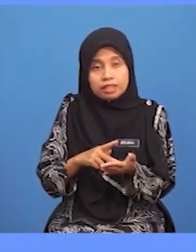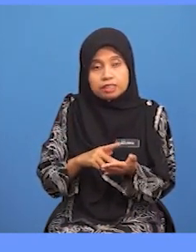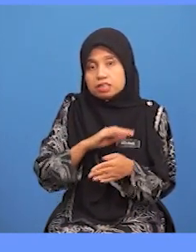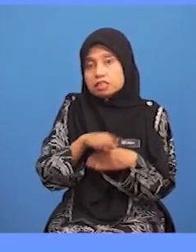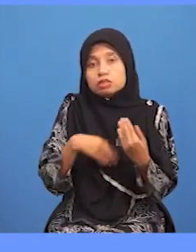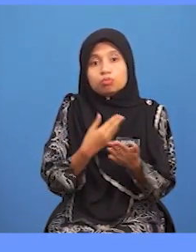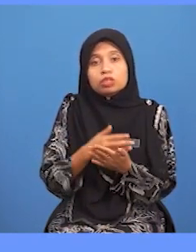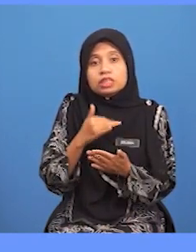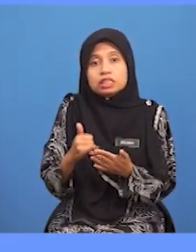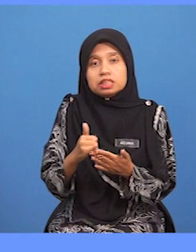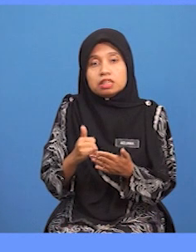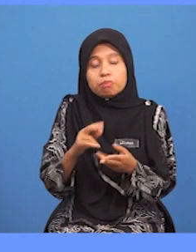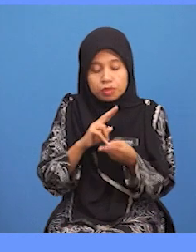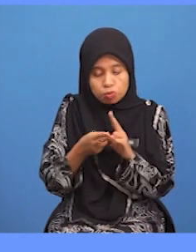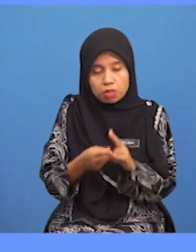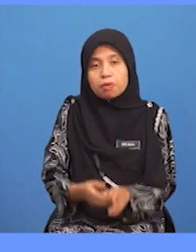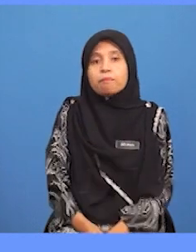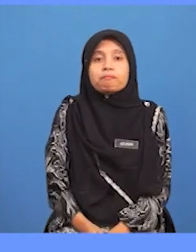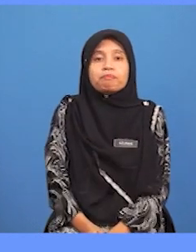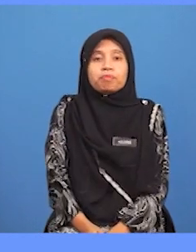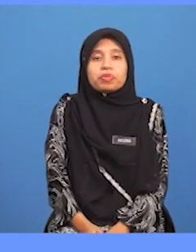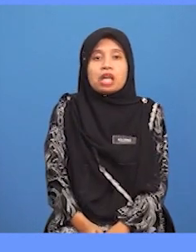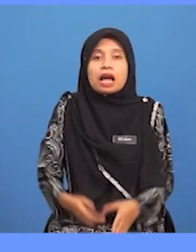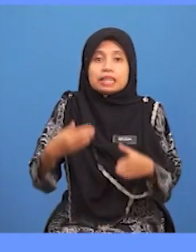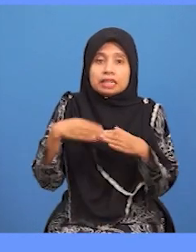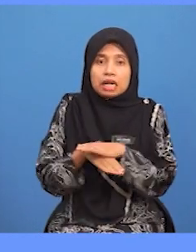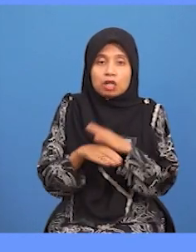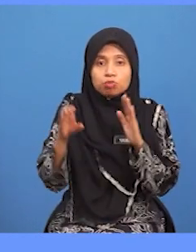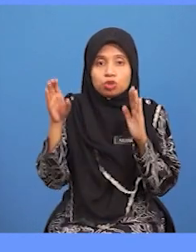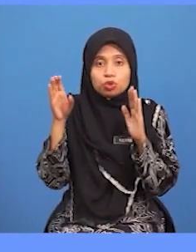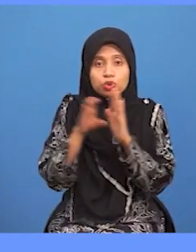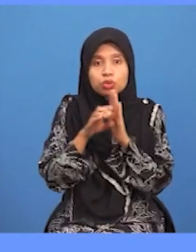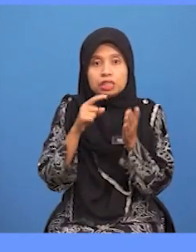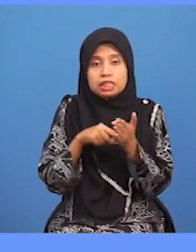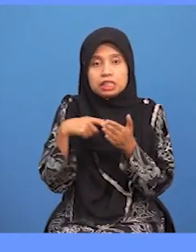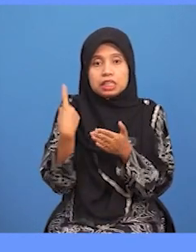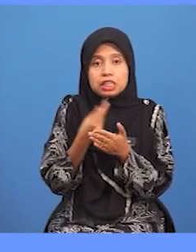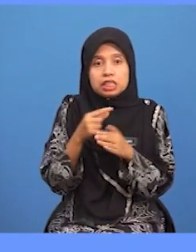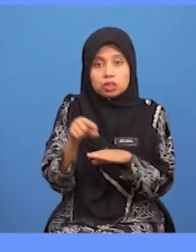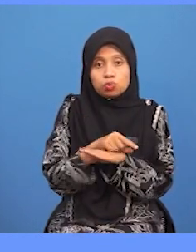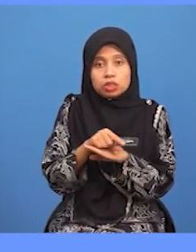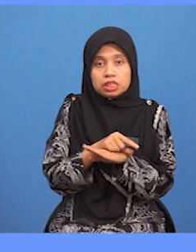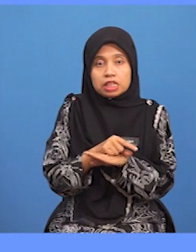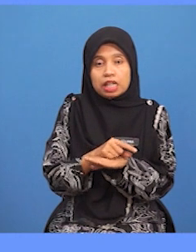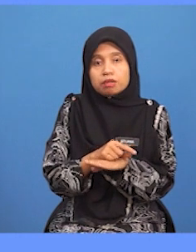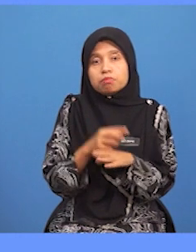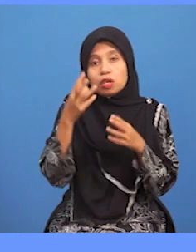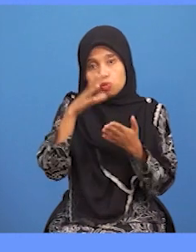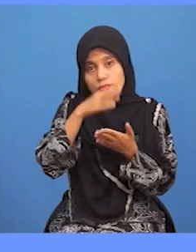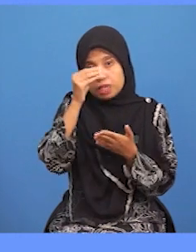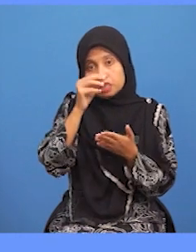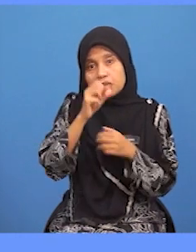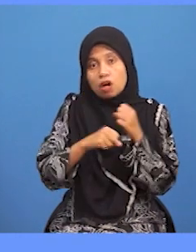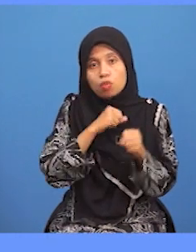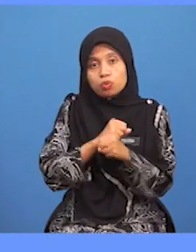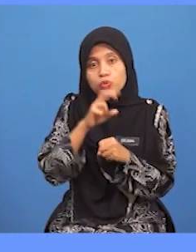Jumlah kos tolak jumlah kos berubah. Dalam contoh ini, kita menggunakan maklumat tahun